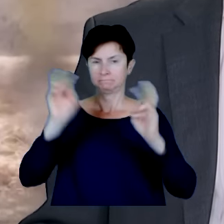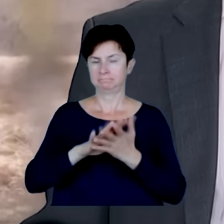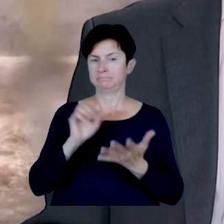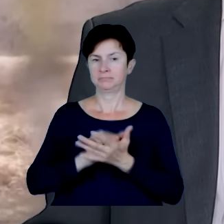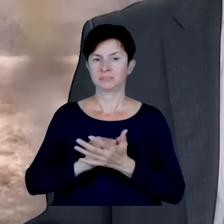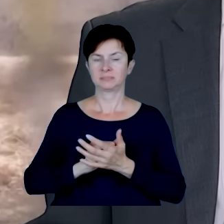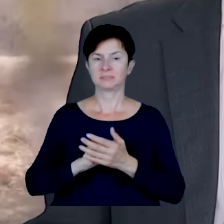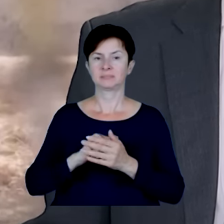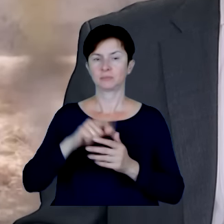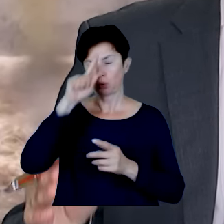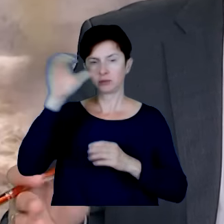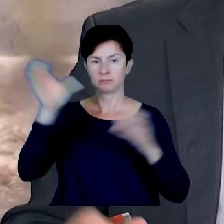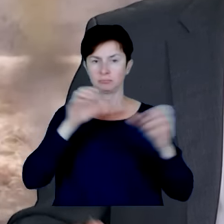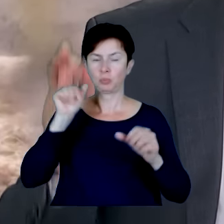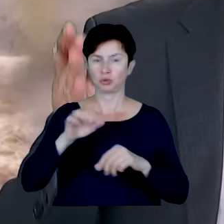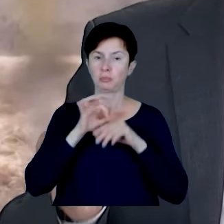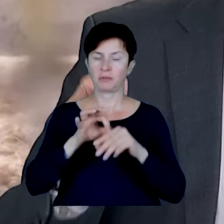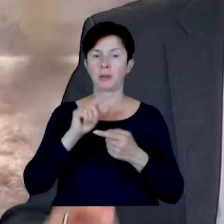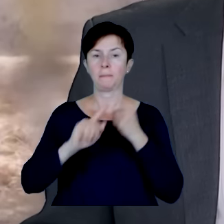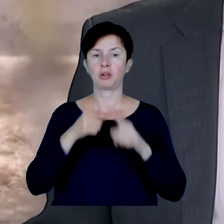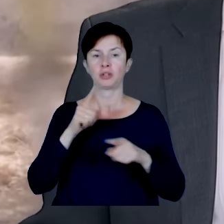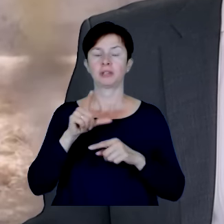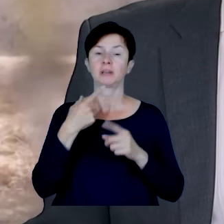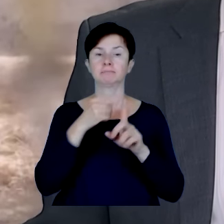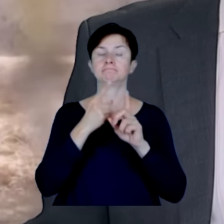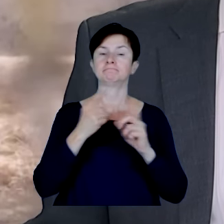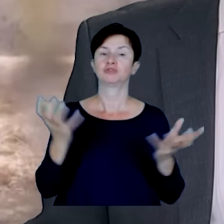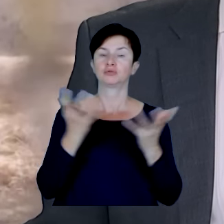prowadzić polityki prorodzinne. Konieczne jest też